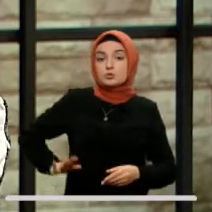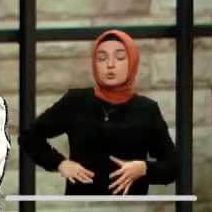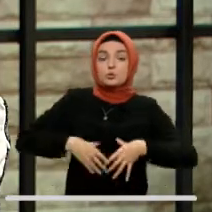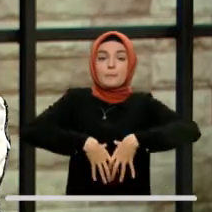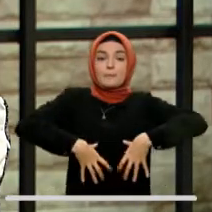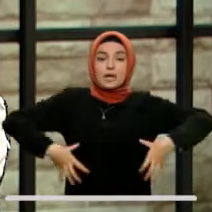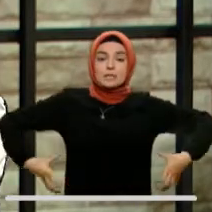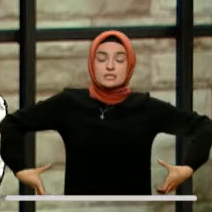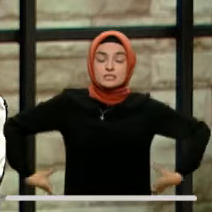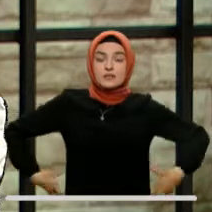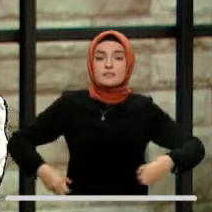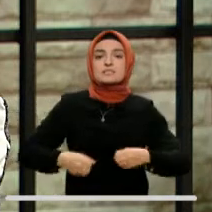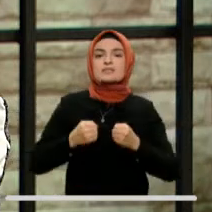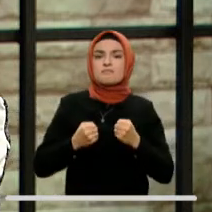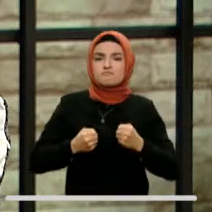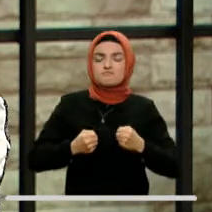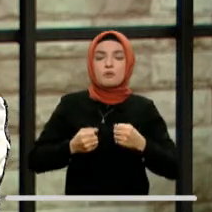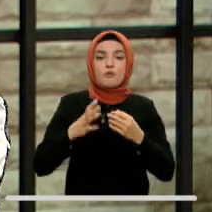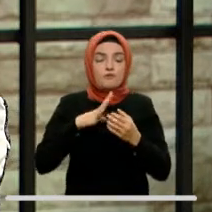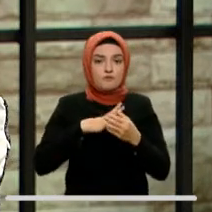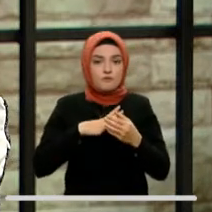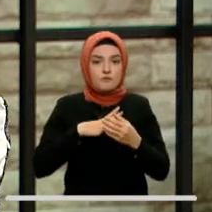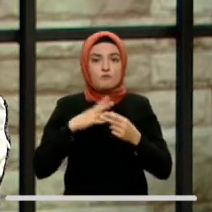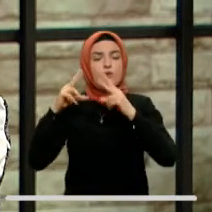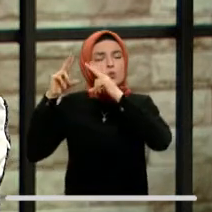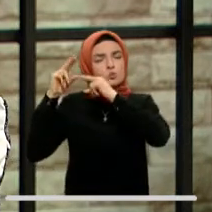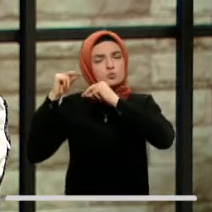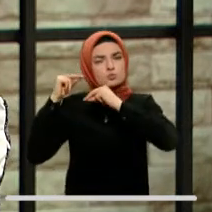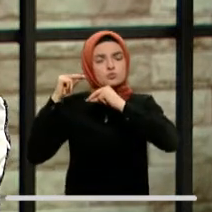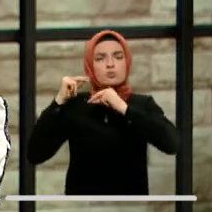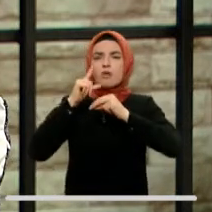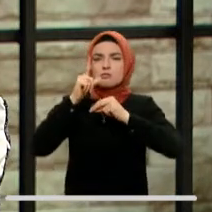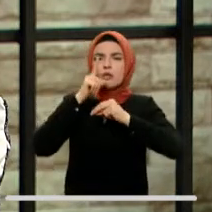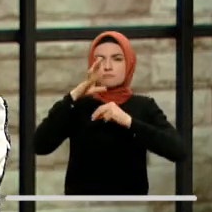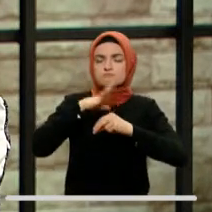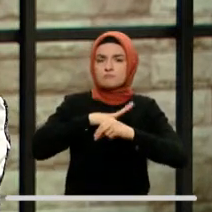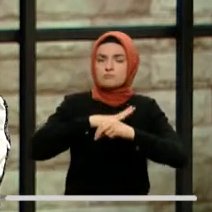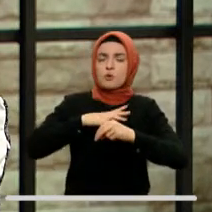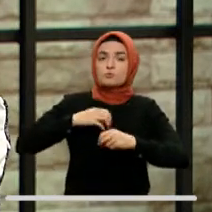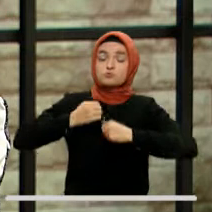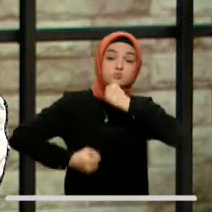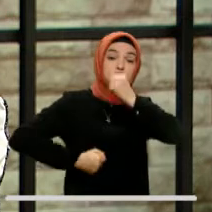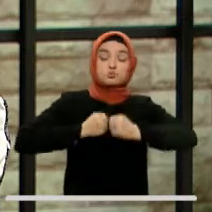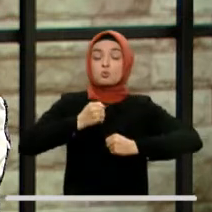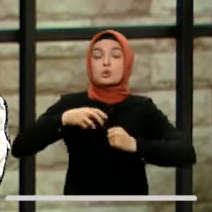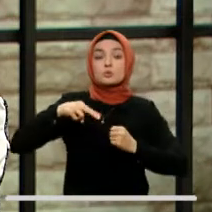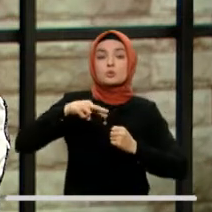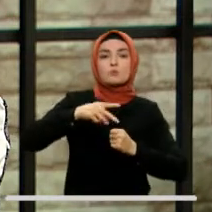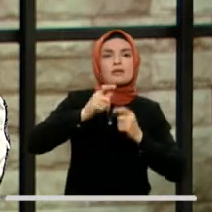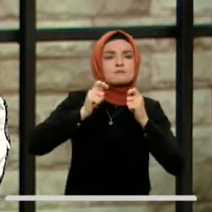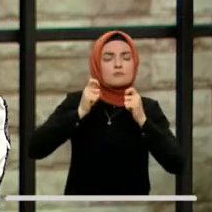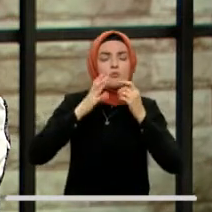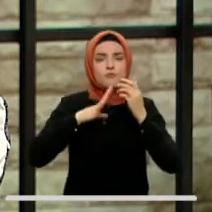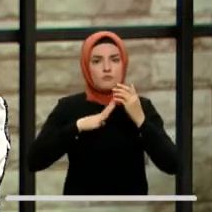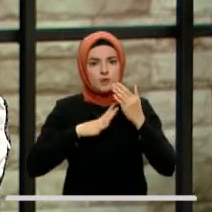yağlanma fark ediyorsak, uykusunda hırıltı gibi durumlar ya da koşmasında, yürümesinde zorluklar, boyuna göre